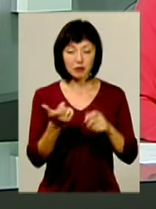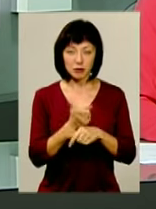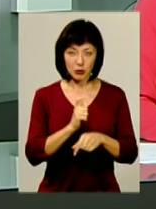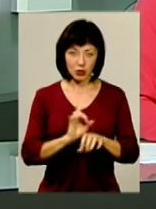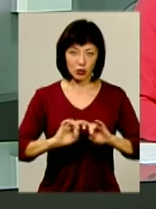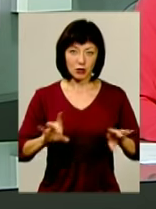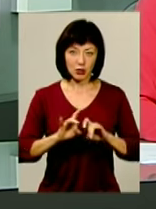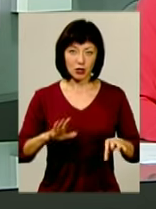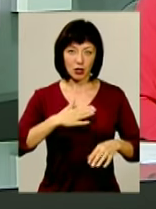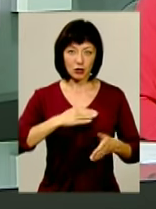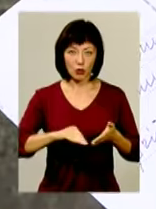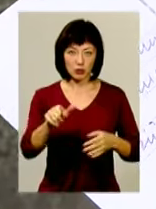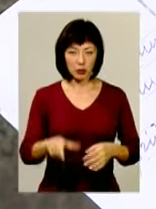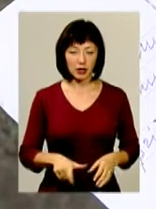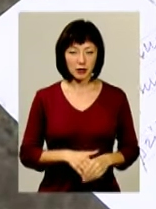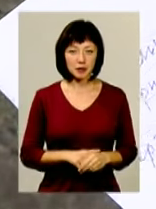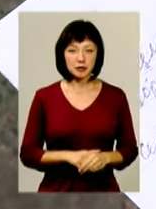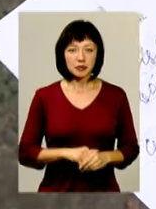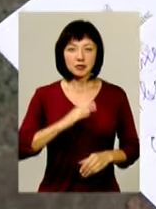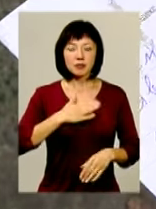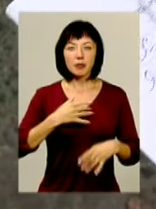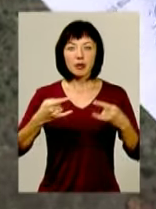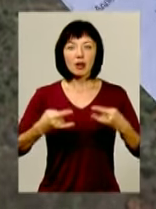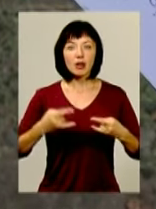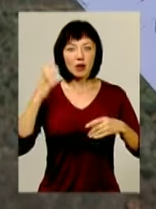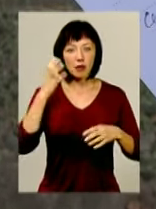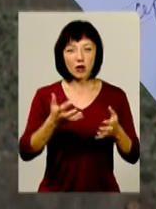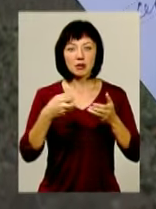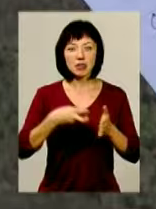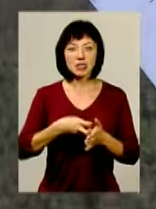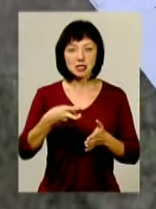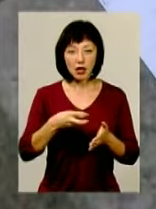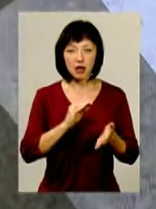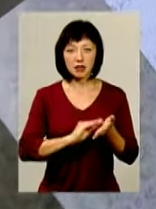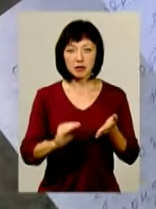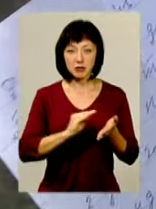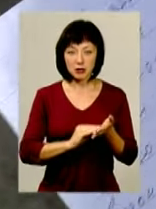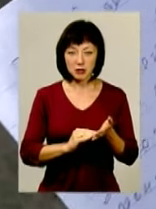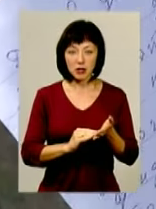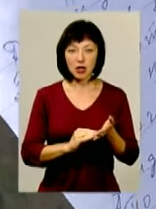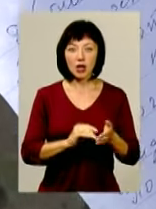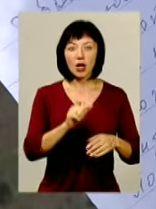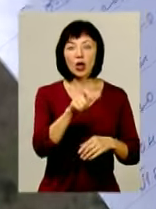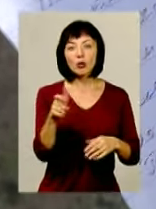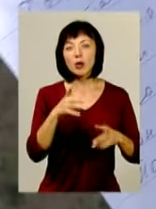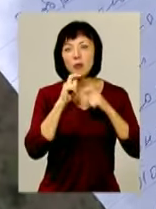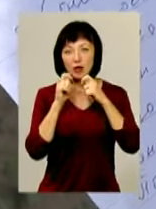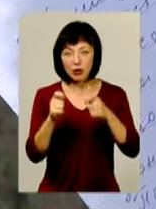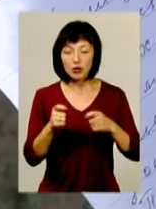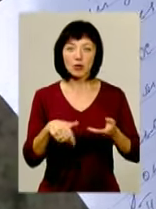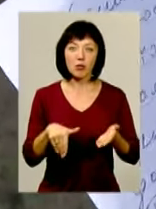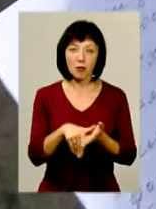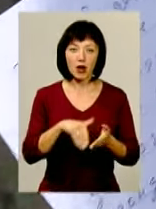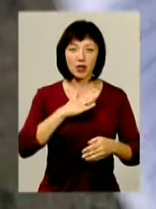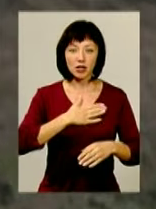знає Наталія Паляниця. Наша телекомпанія отримала листа, в якому були такі строки. Люди роблять якісь сувеніри, тим самим